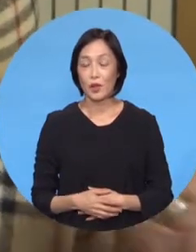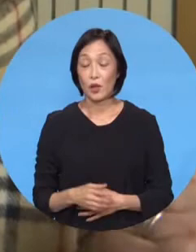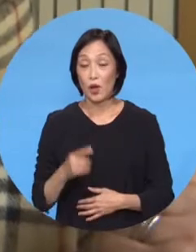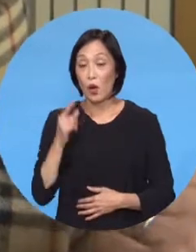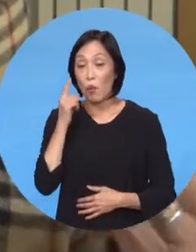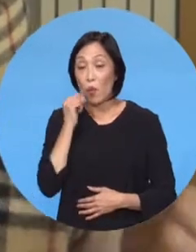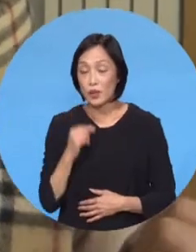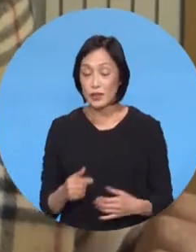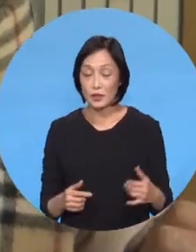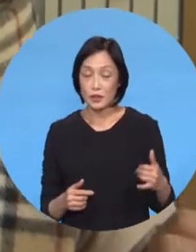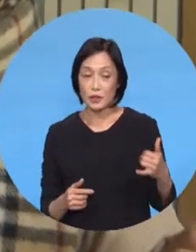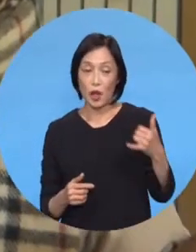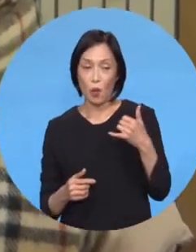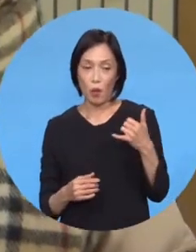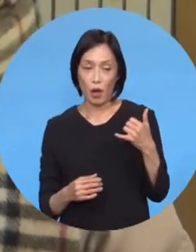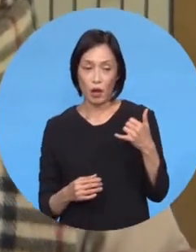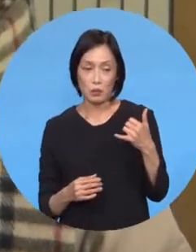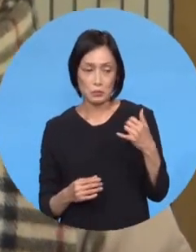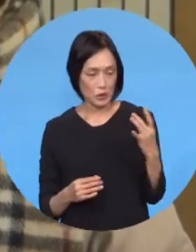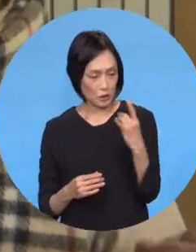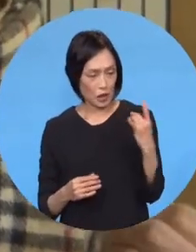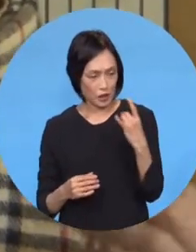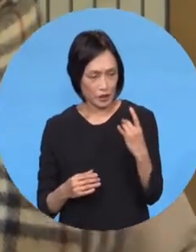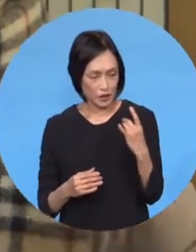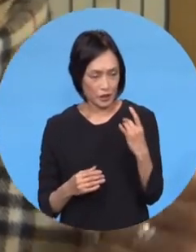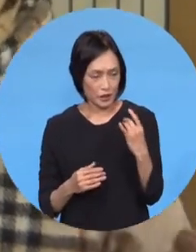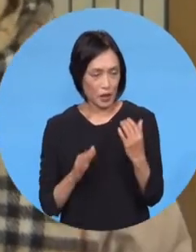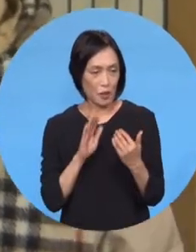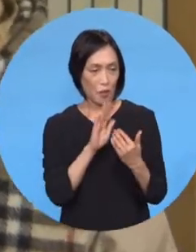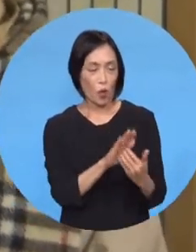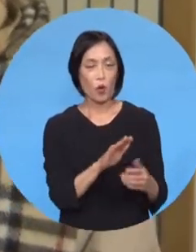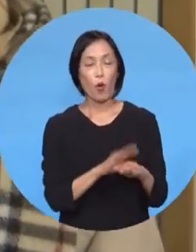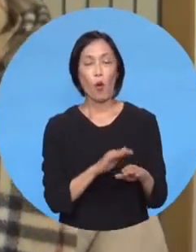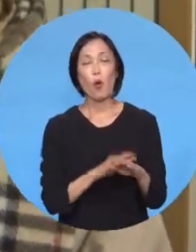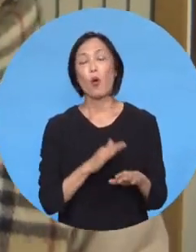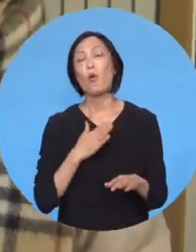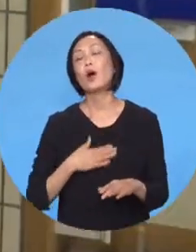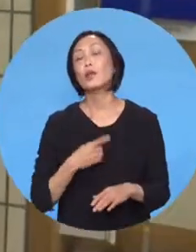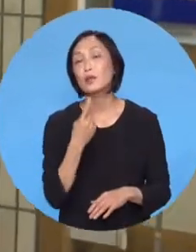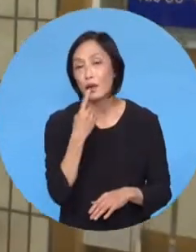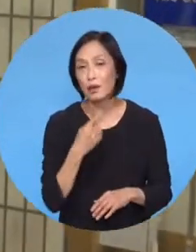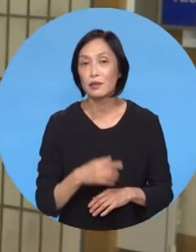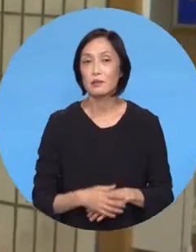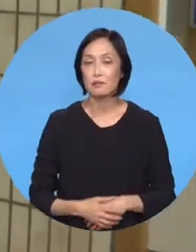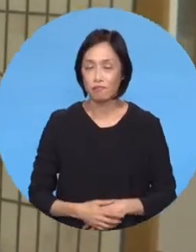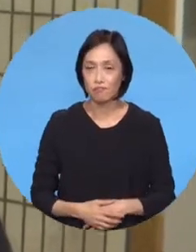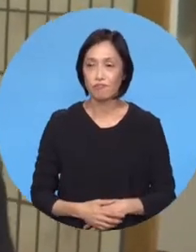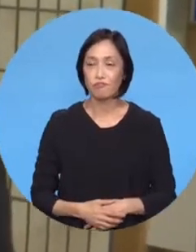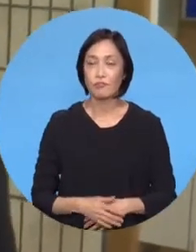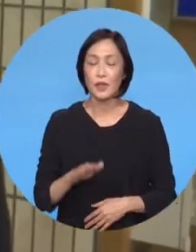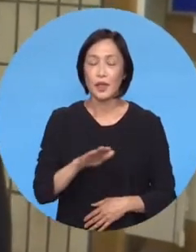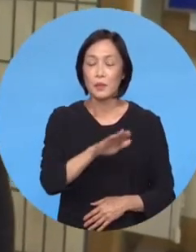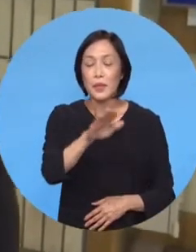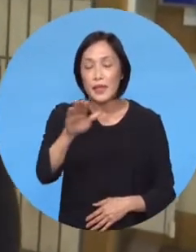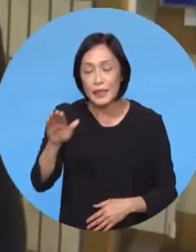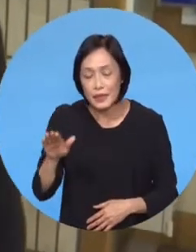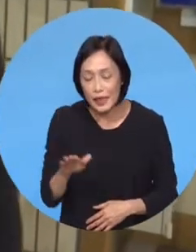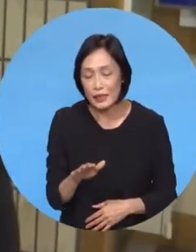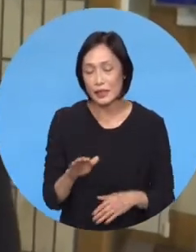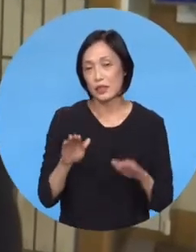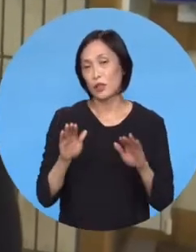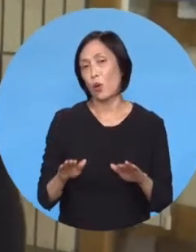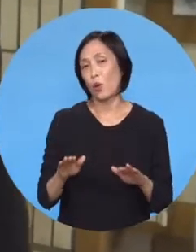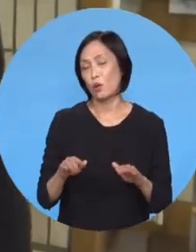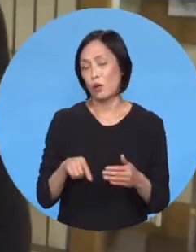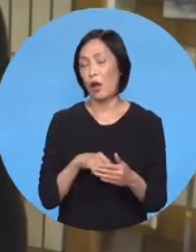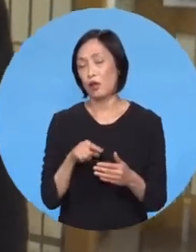ー。いざかかってきたらどういうふうに対応するかなっていうのをちょっと勉強になりました。 皆さんに申し上げてお